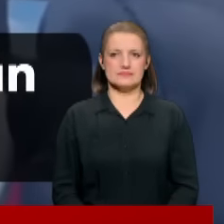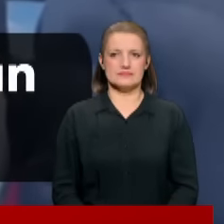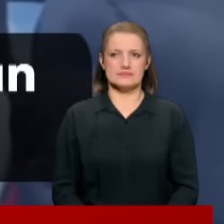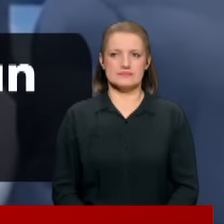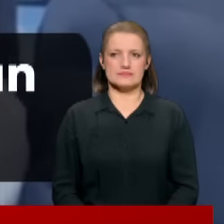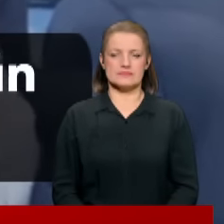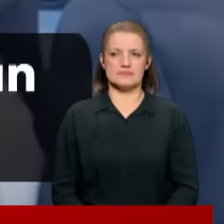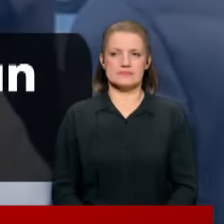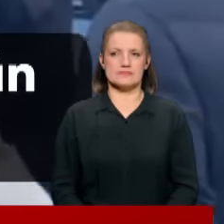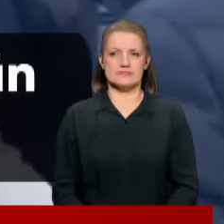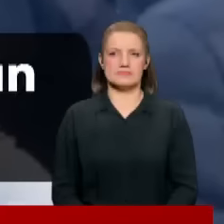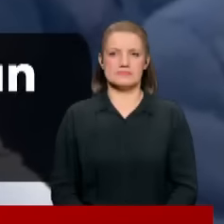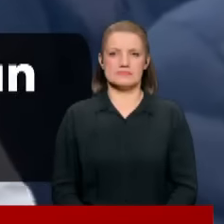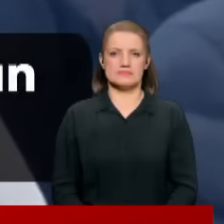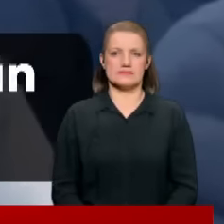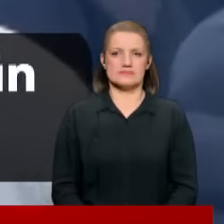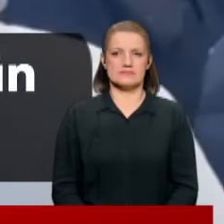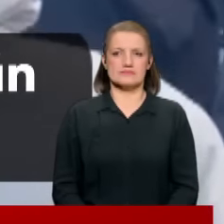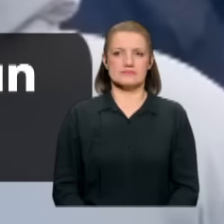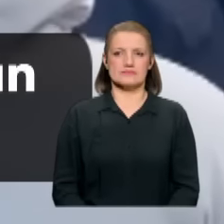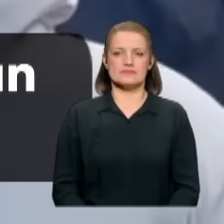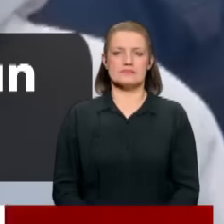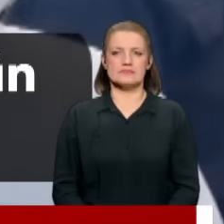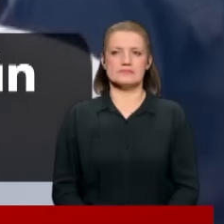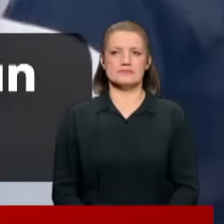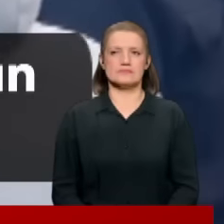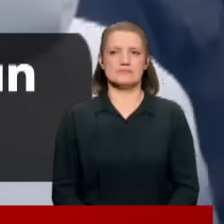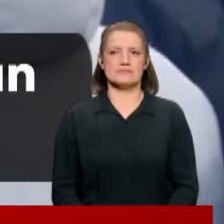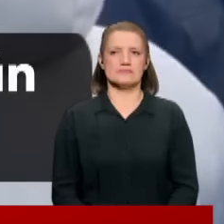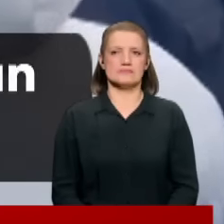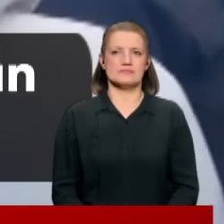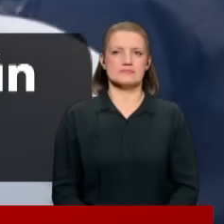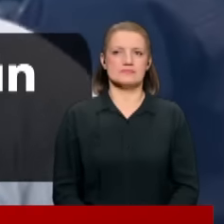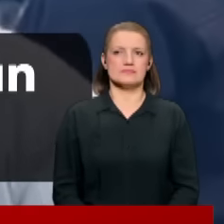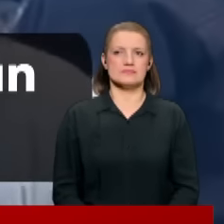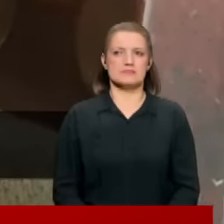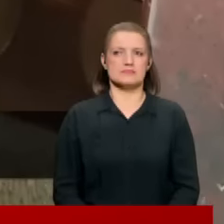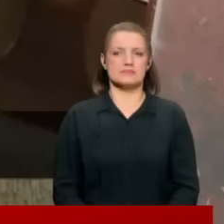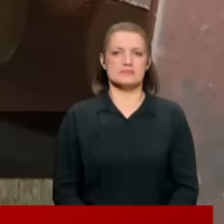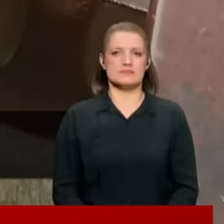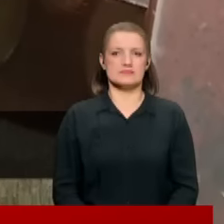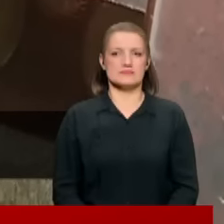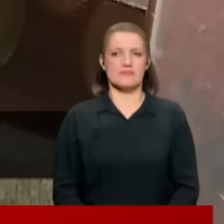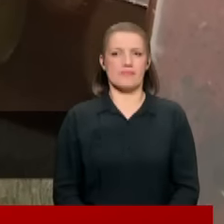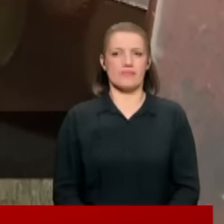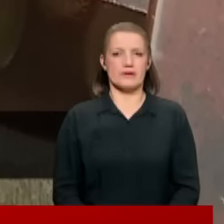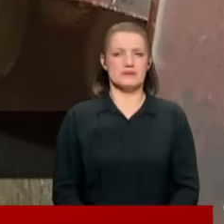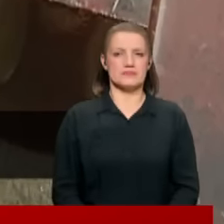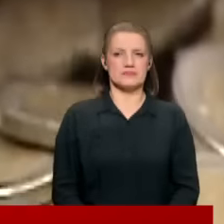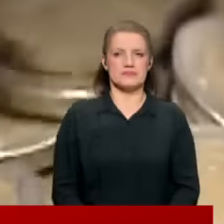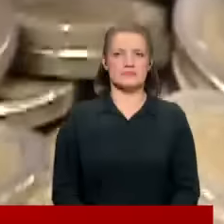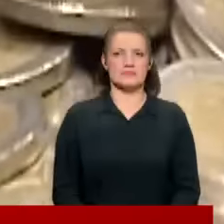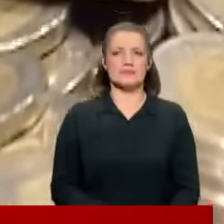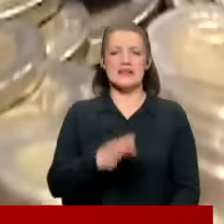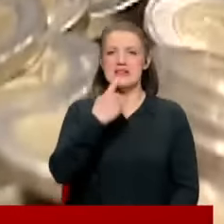var, oradan paylaşıyorlar, o günde gelip alıyorsun. Mesela bugün birlik falan dağıtıyorlar. Birlik olduğu için bugün çok